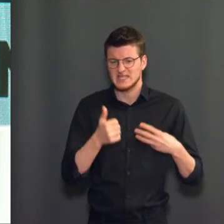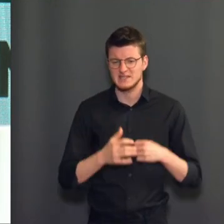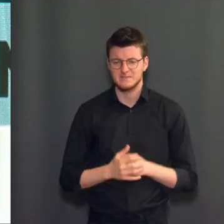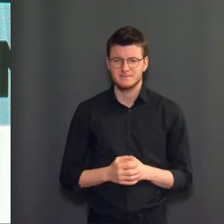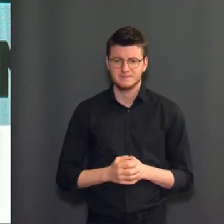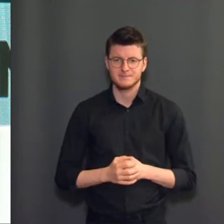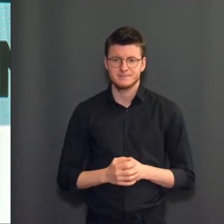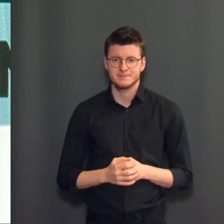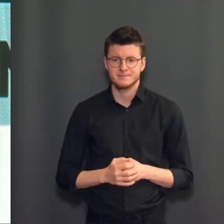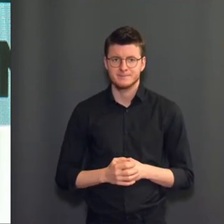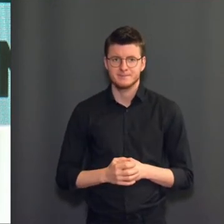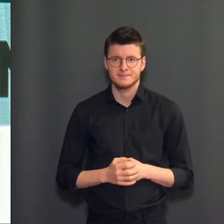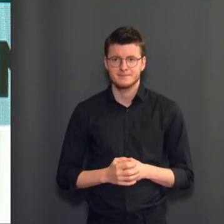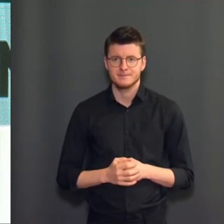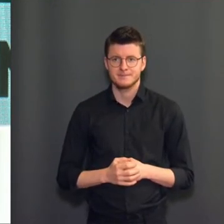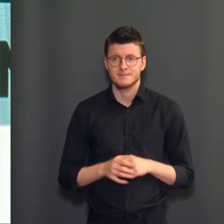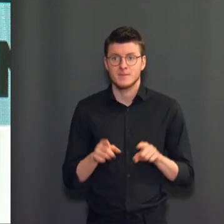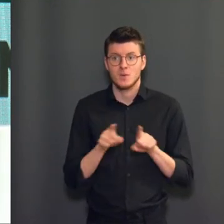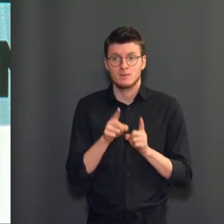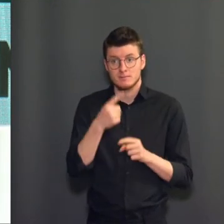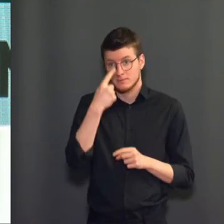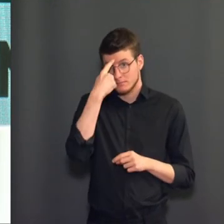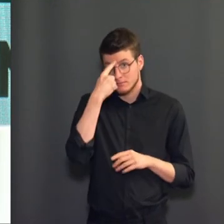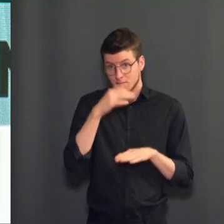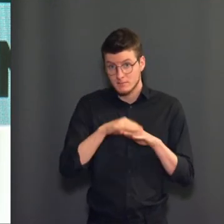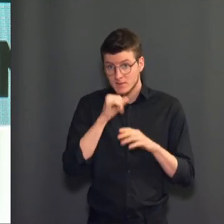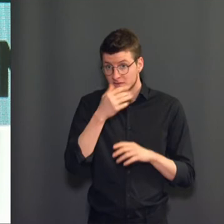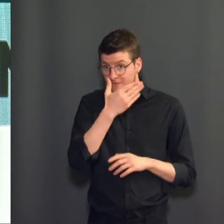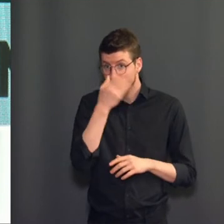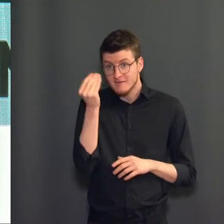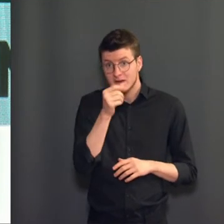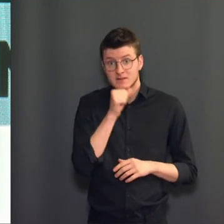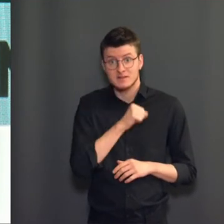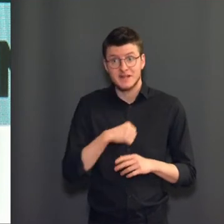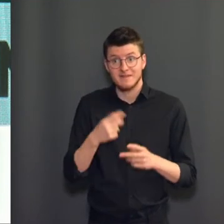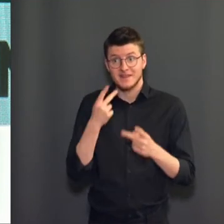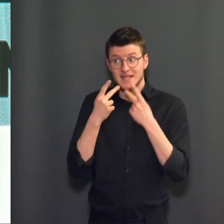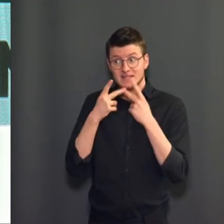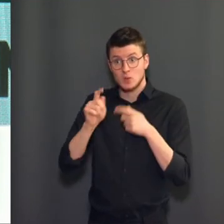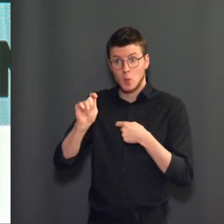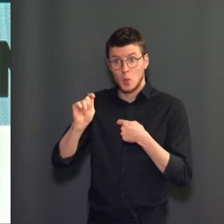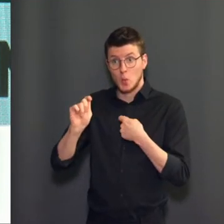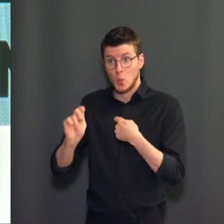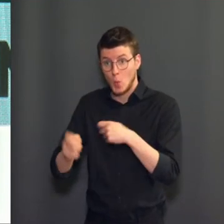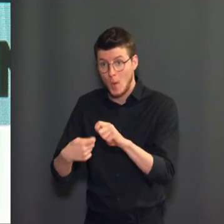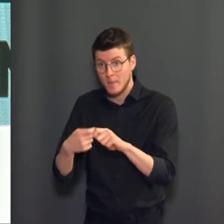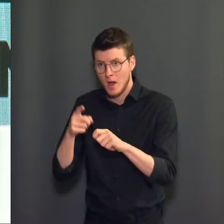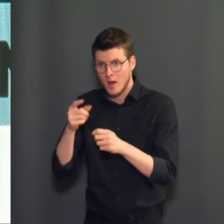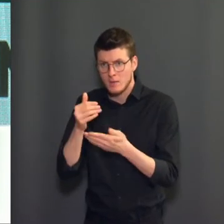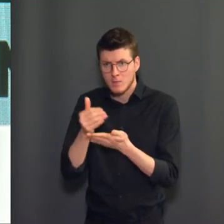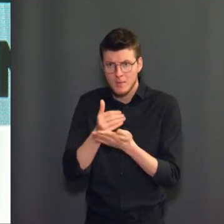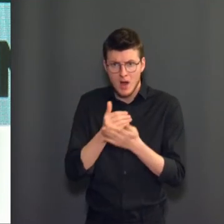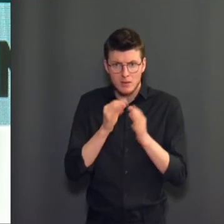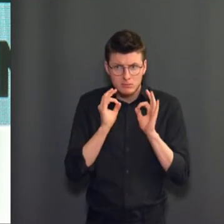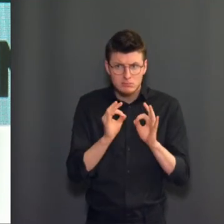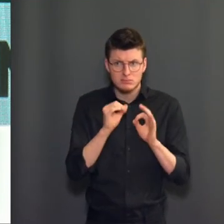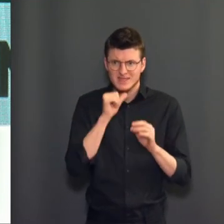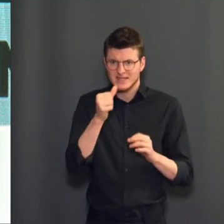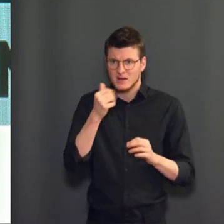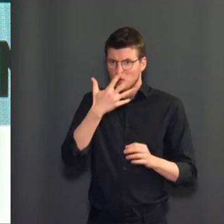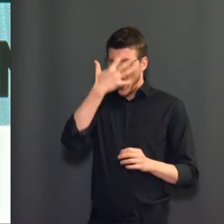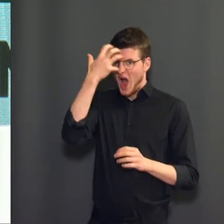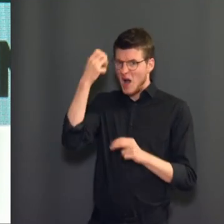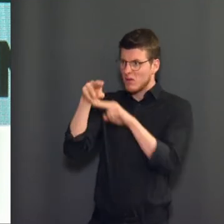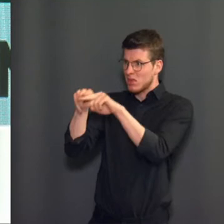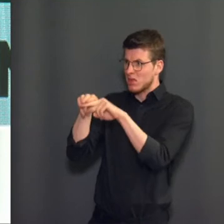Denk er ook goed aan om die zelftest goed te bewaren. Niet te koud en niet te warm, zoals